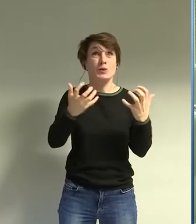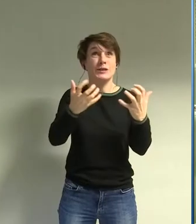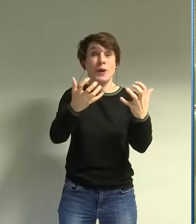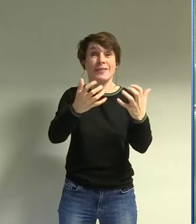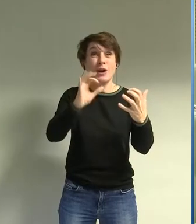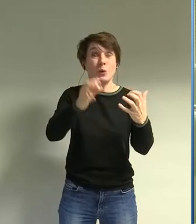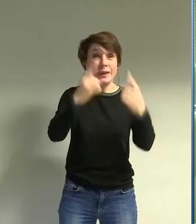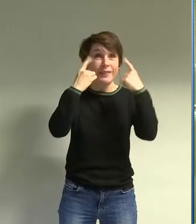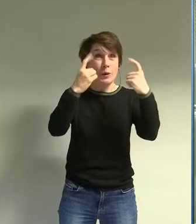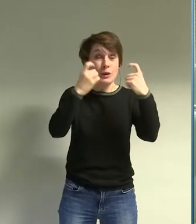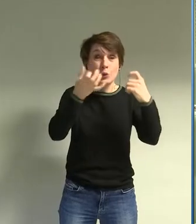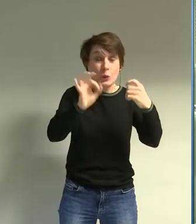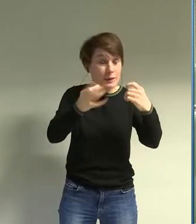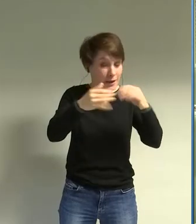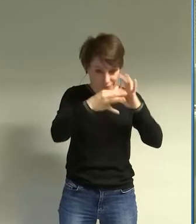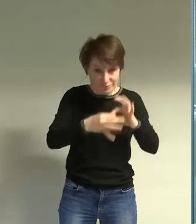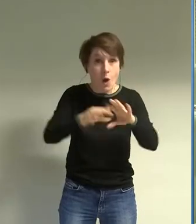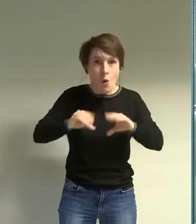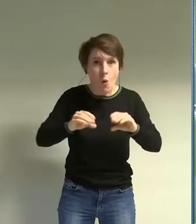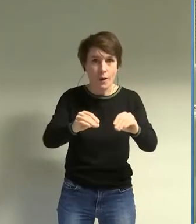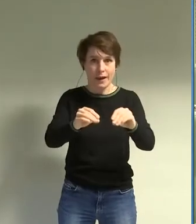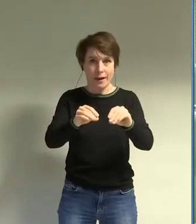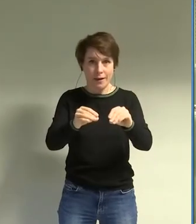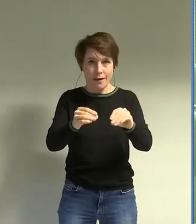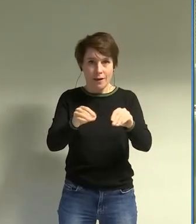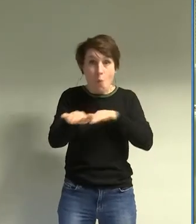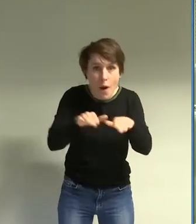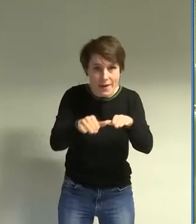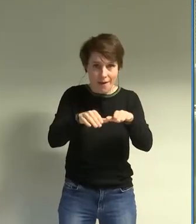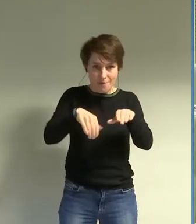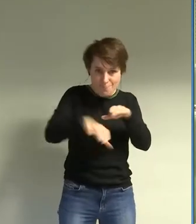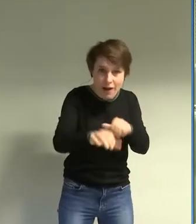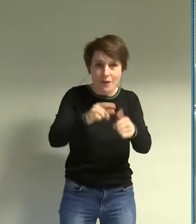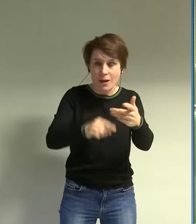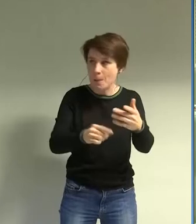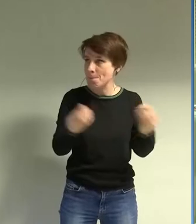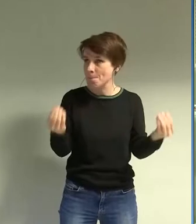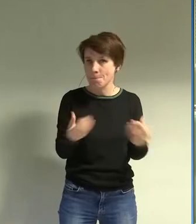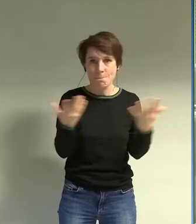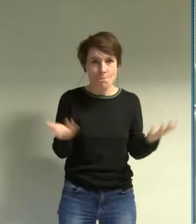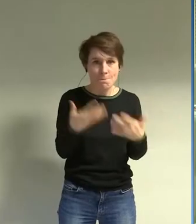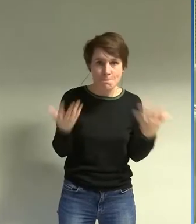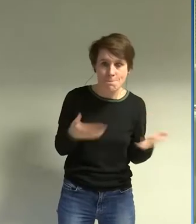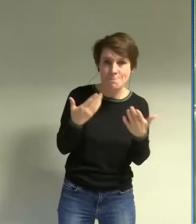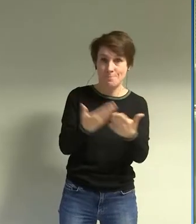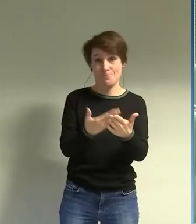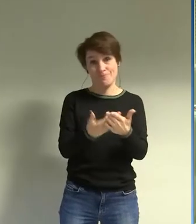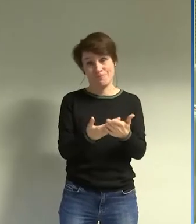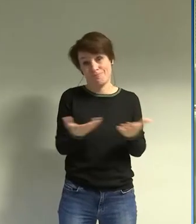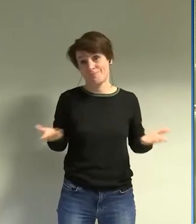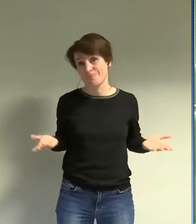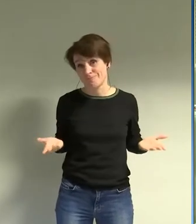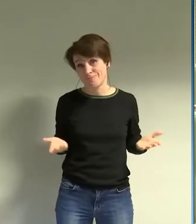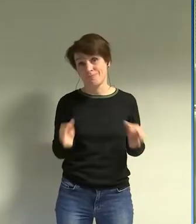les ressources ni la méthode nécessaires pour aboutir à des résultats souhaitable et actionnables malheureusement finalement c'était exactement ce qu'a montré